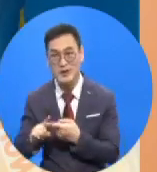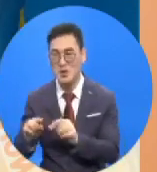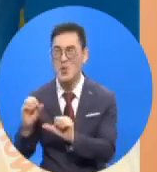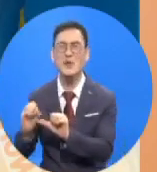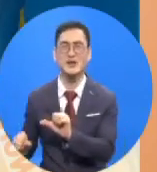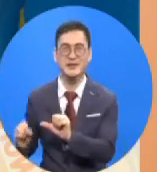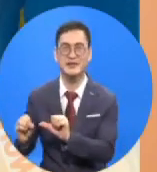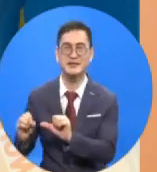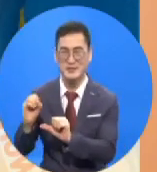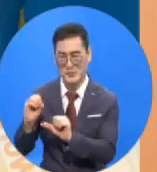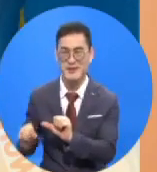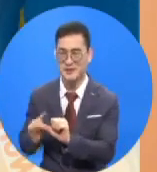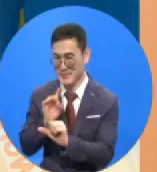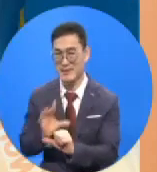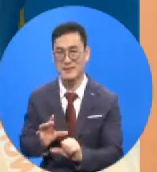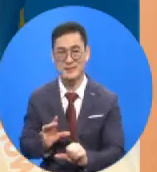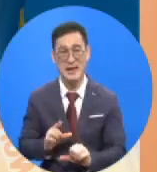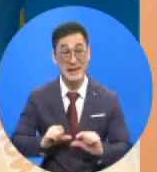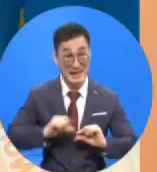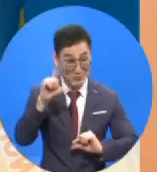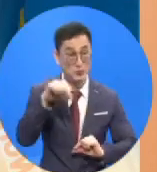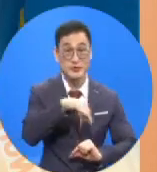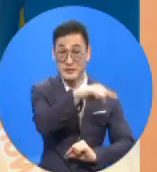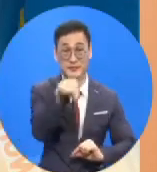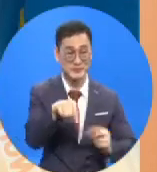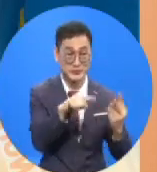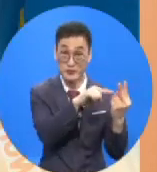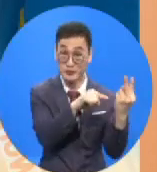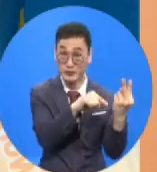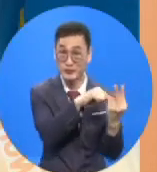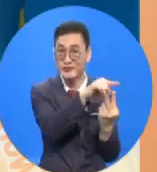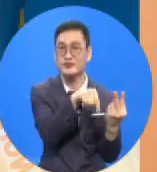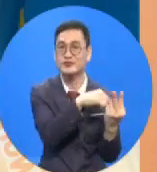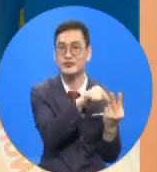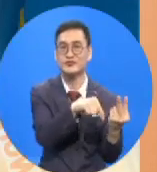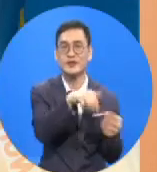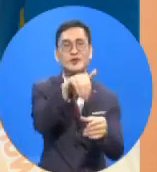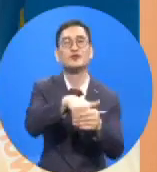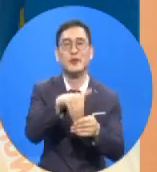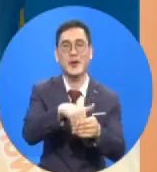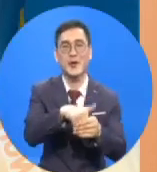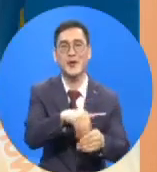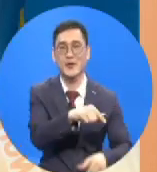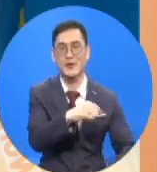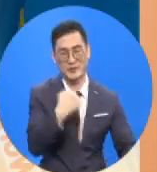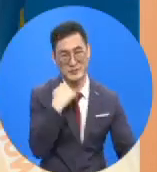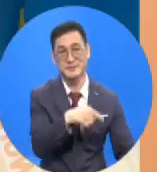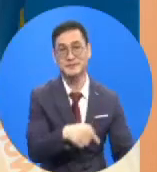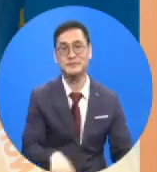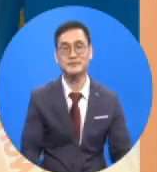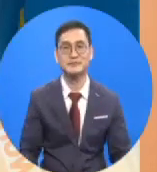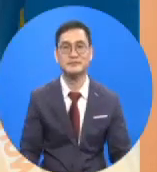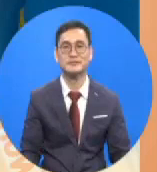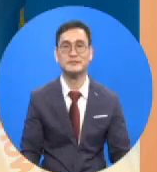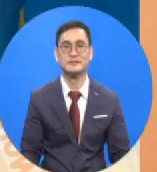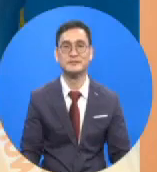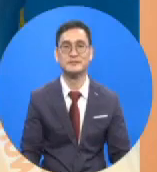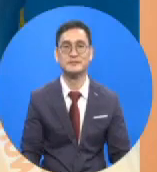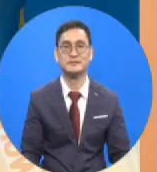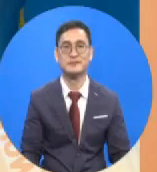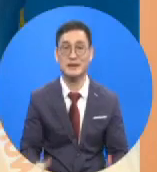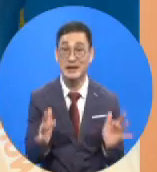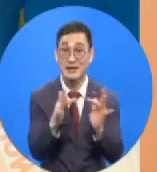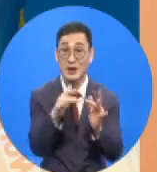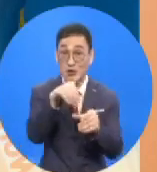아무래도 당원들의 어떤 뜻에 따라서 이제 괴물이나 지는건데 무 일각에서는 실제로 어느 날 나다 보니까 실제 투표율은 높다란